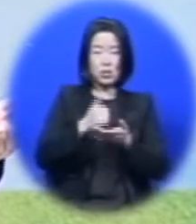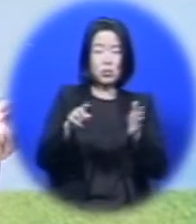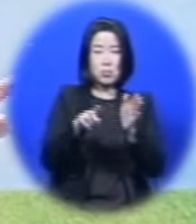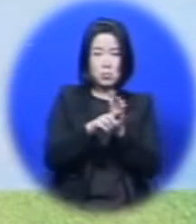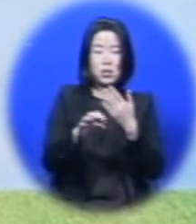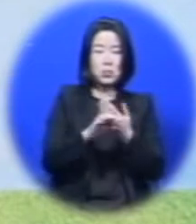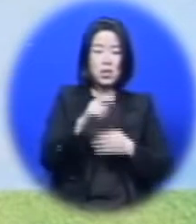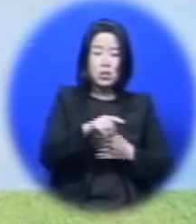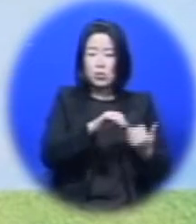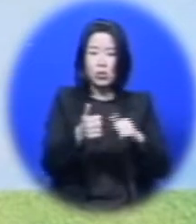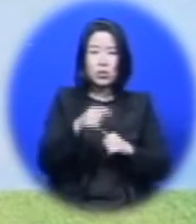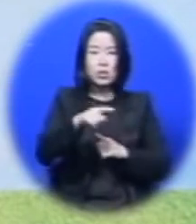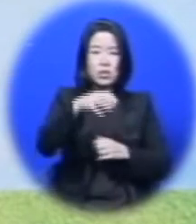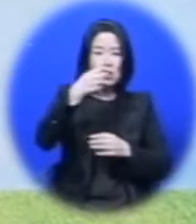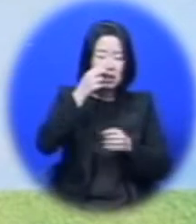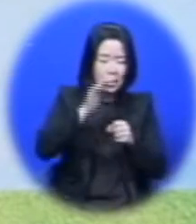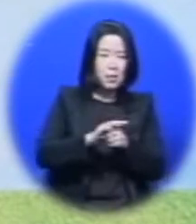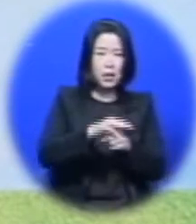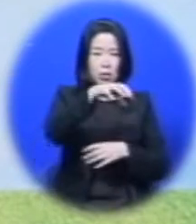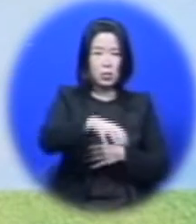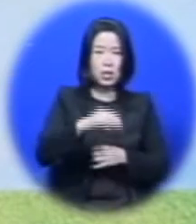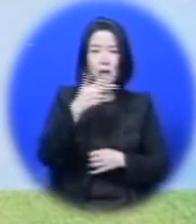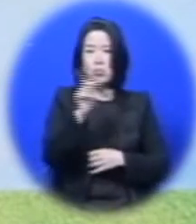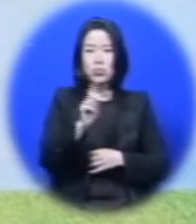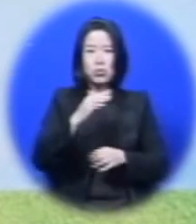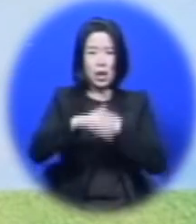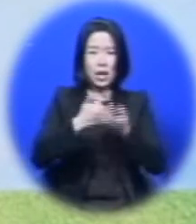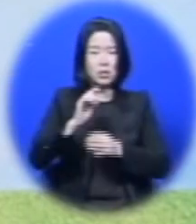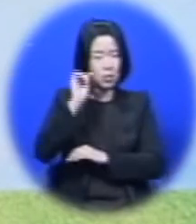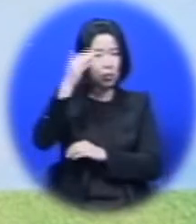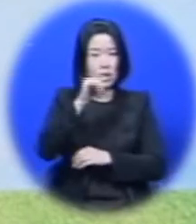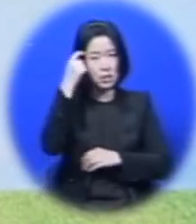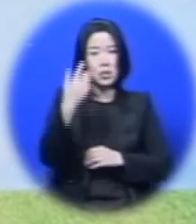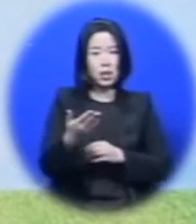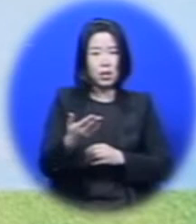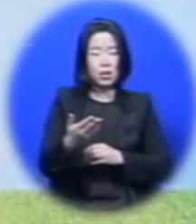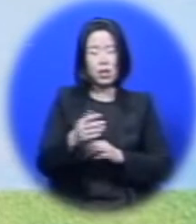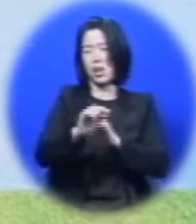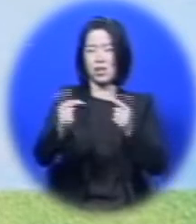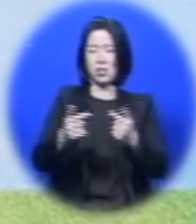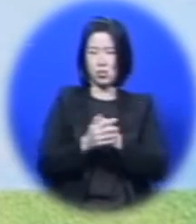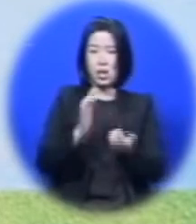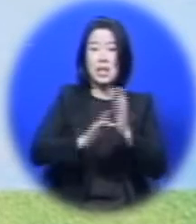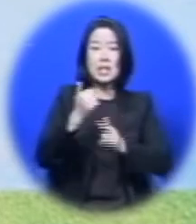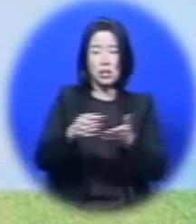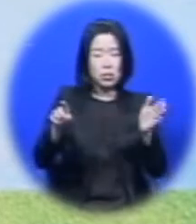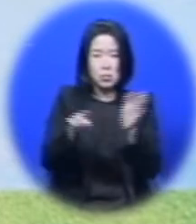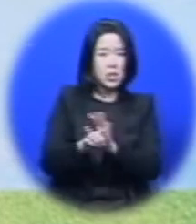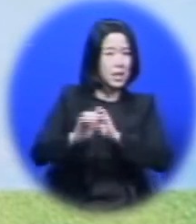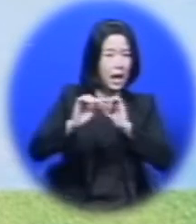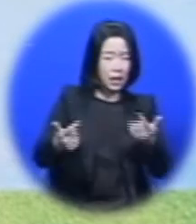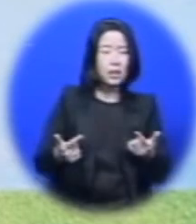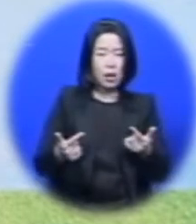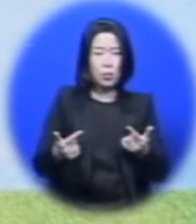죽는 이런 기가 막힌 현장 속에 무슨 하나님의 영광이 있겠습니까? 그렇지 않습니다. 예수 안 믿겠다고만